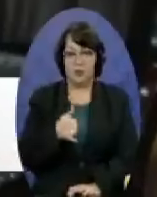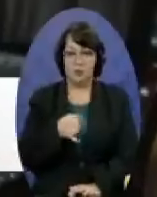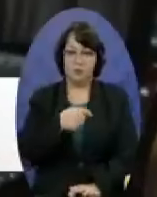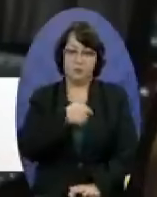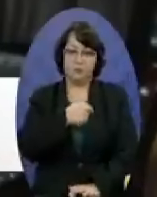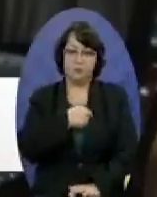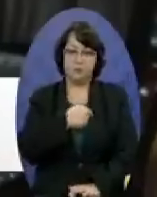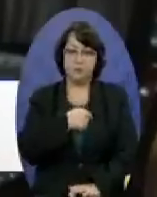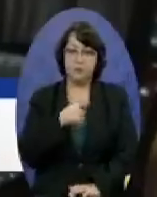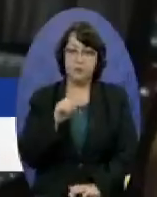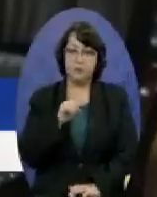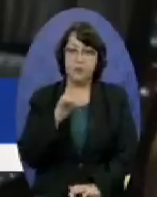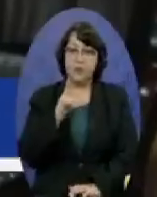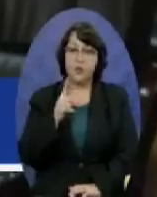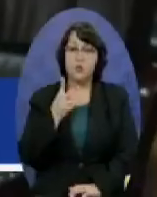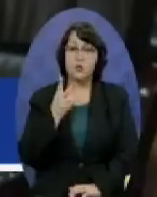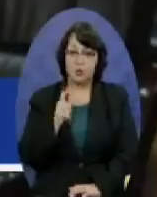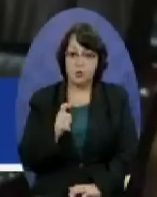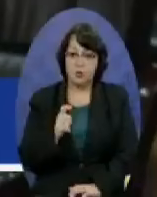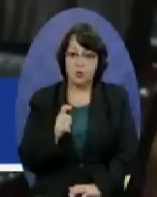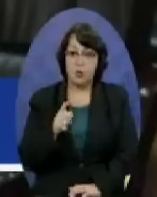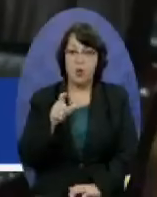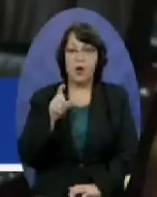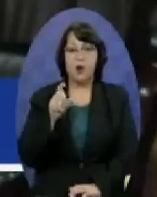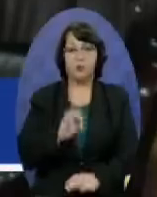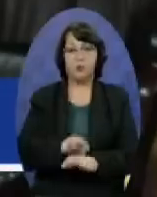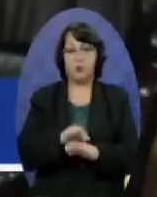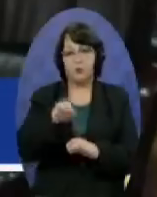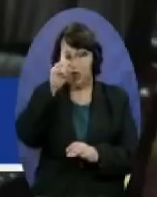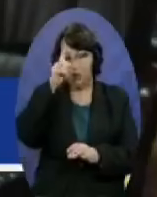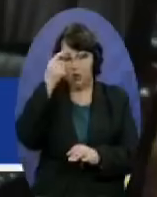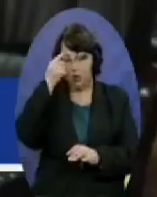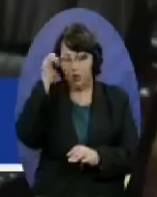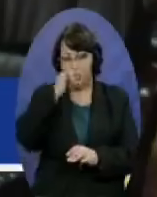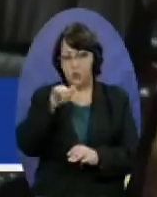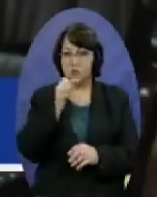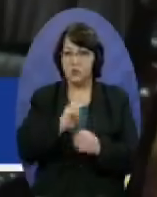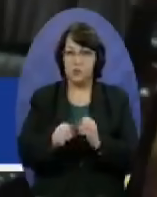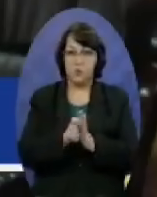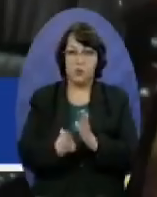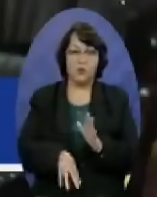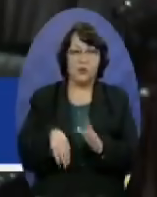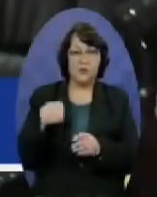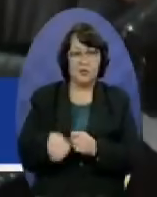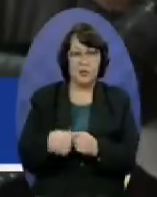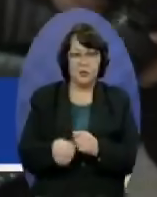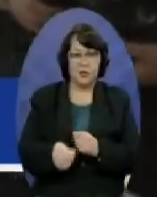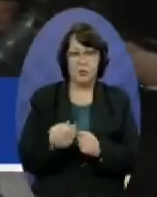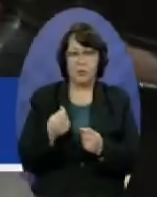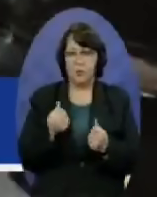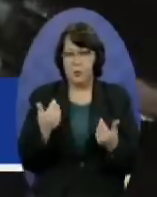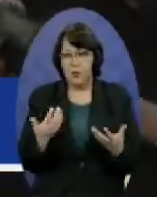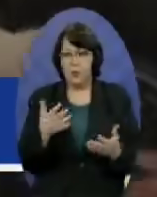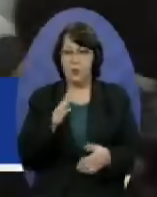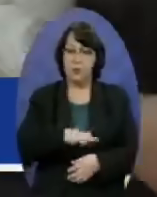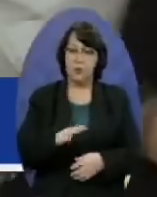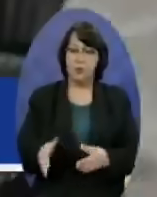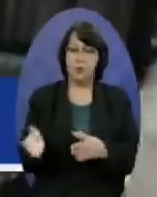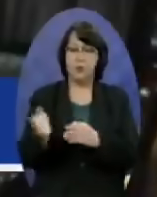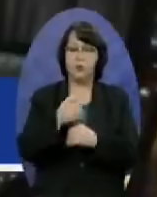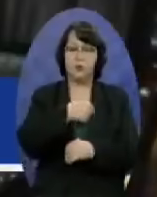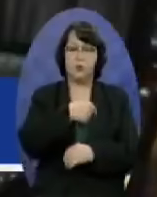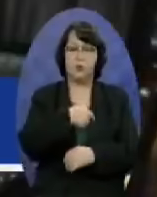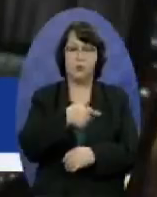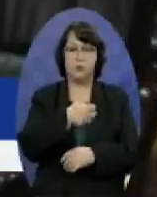одоо эмгэгийг Монголд эмчлэх боломжгүй байдаг. А мөн зардал мөнгөнөөс шалтгаалаад хүүхдүүд маань бас амнасаа алдахын тохиолдлууд олон